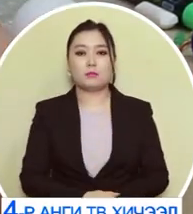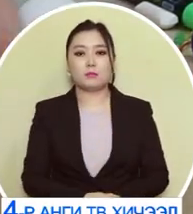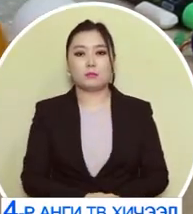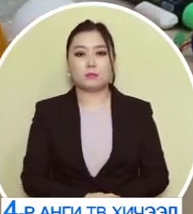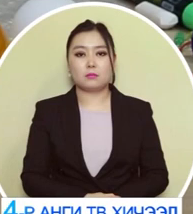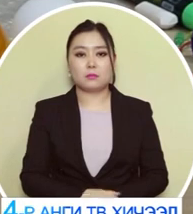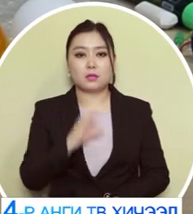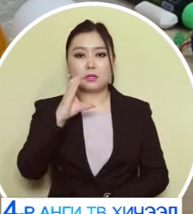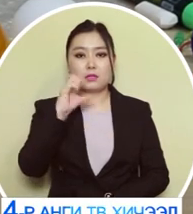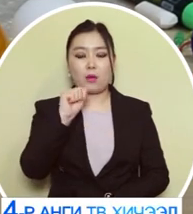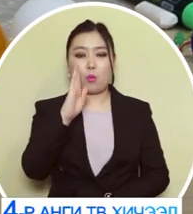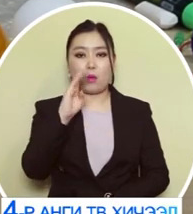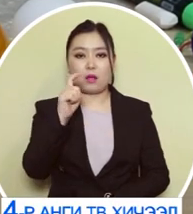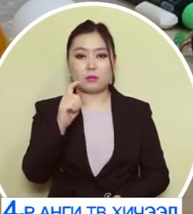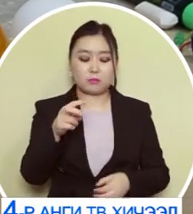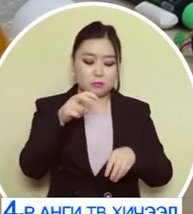Таяқша.